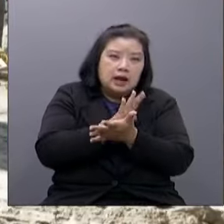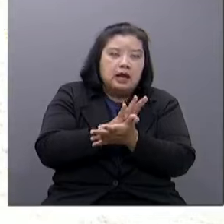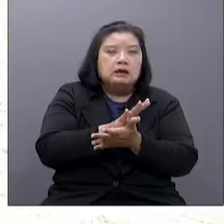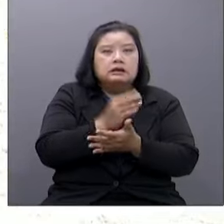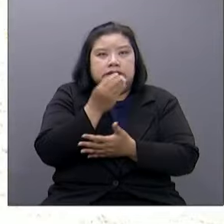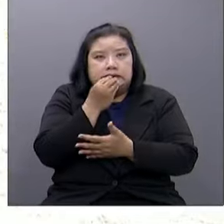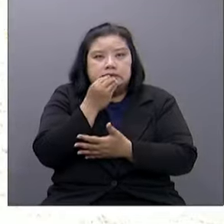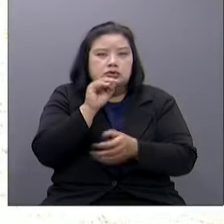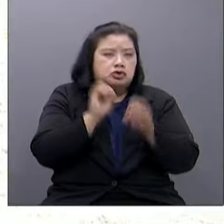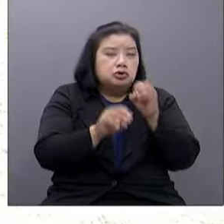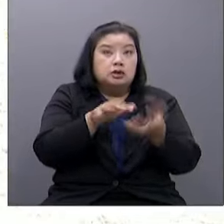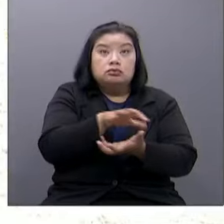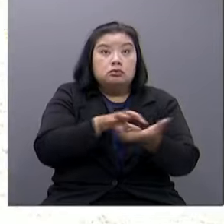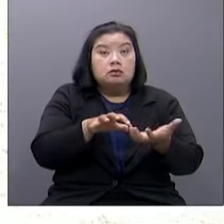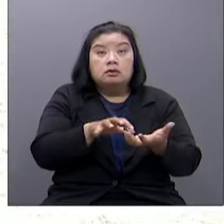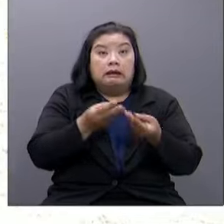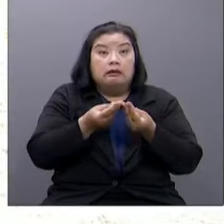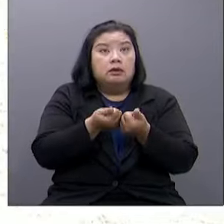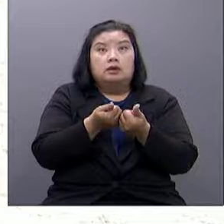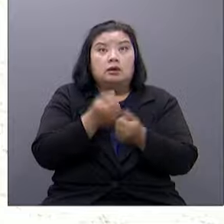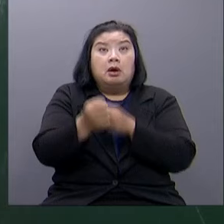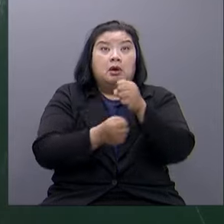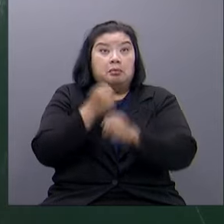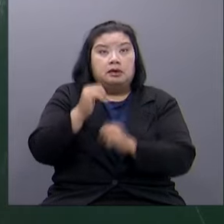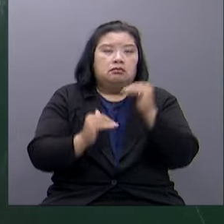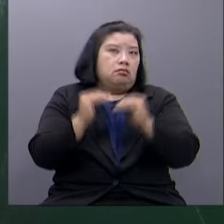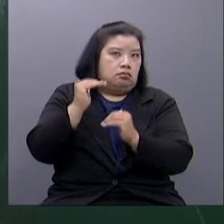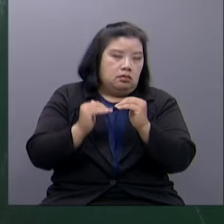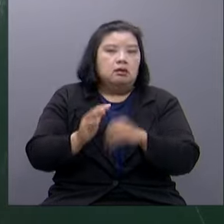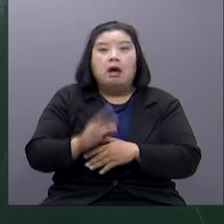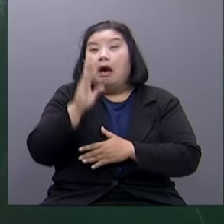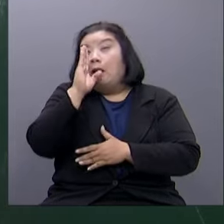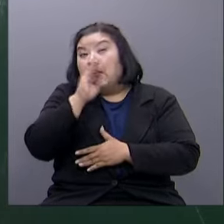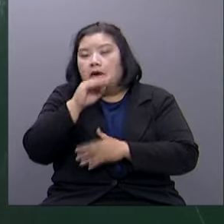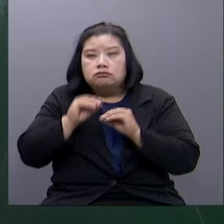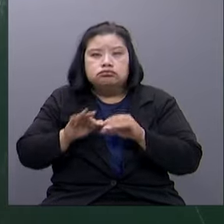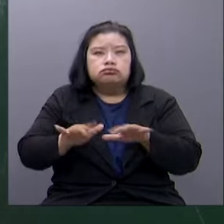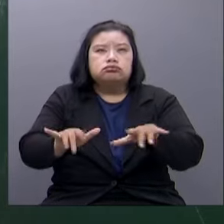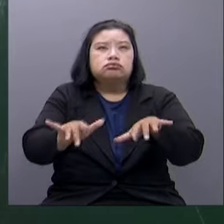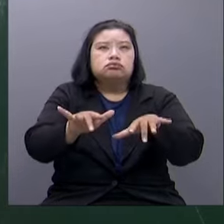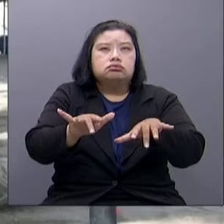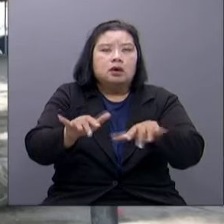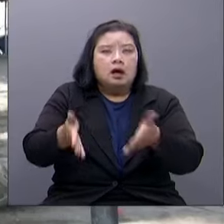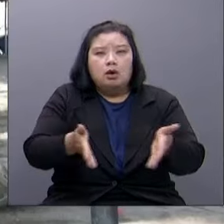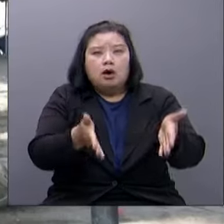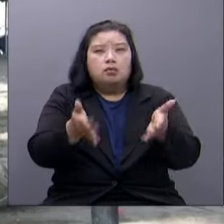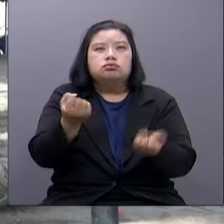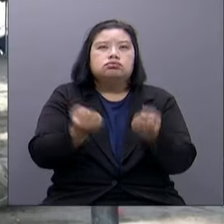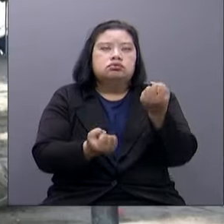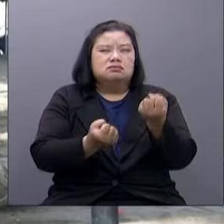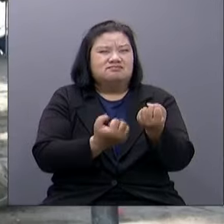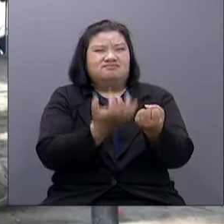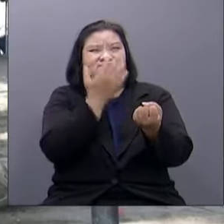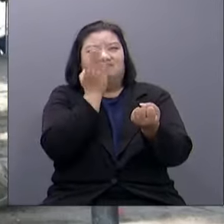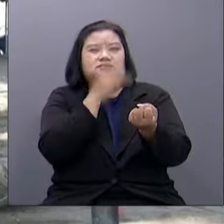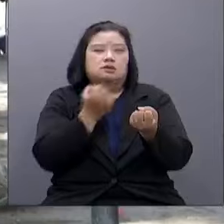ายที่ไม่เท่ากันแล้วก็เรื่องของกลิ่นนะคะที่จะไปรบกวนในเส้นทางที่จะต้องลำเลียงไปยังศูนย์กำจั